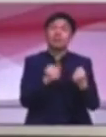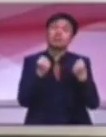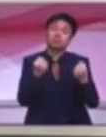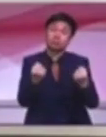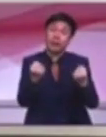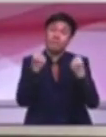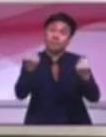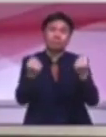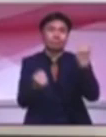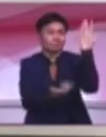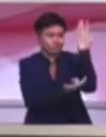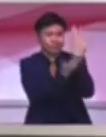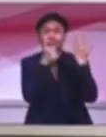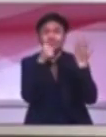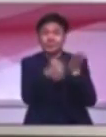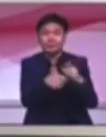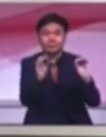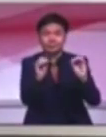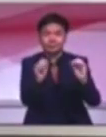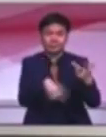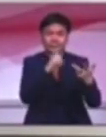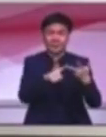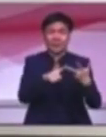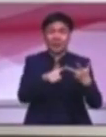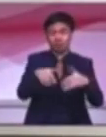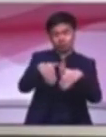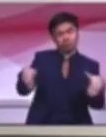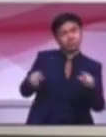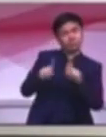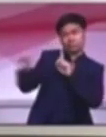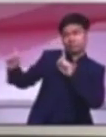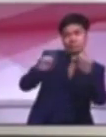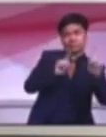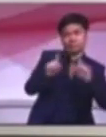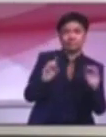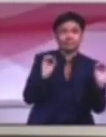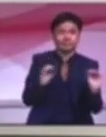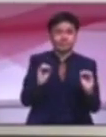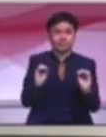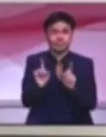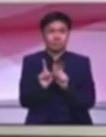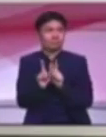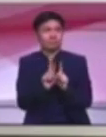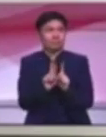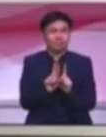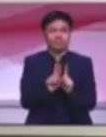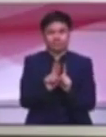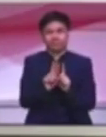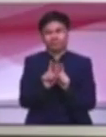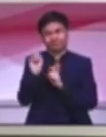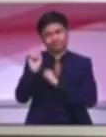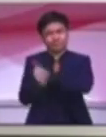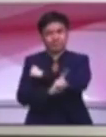Tanpa benaran dia dipenjarakan sosial dan lain-lain dan saya maklumkan